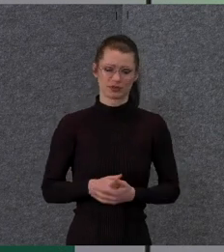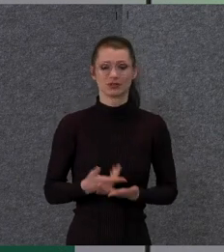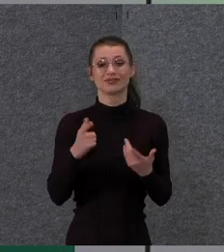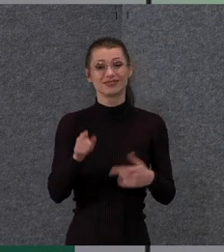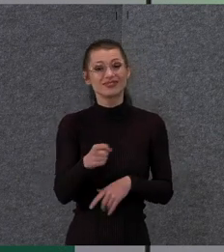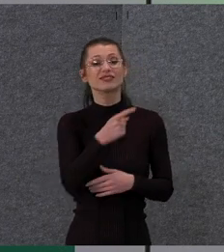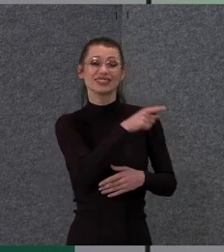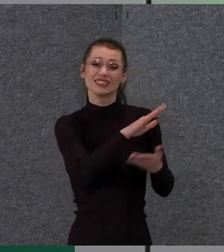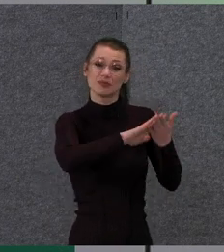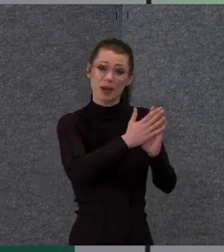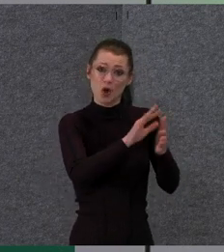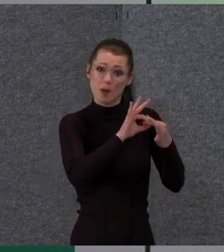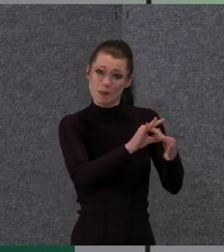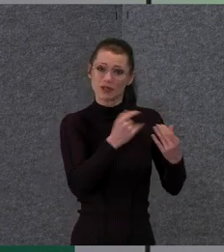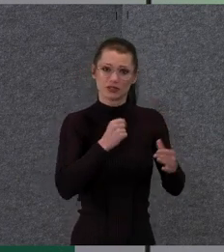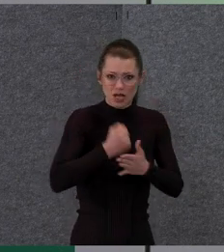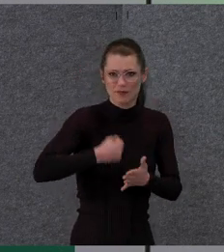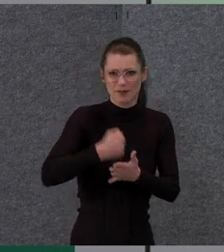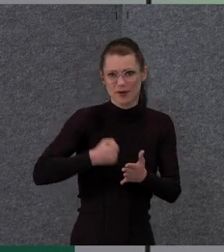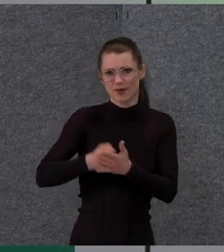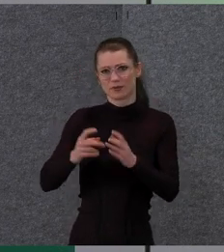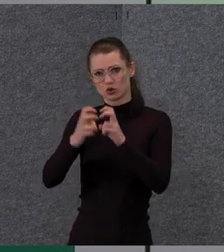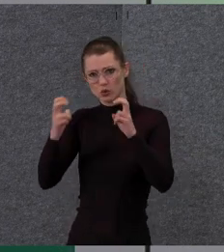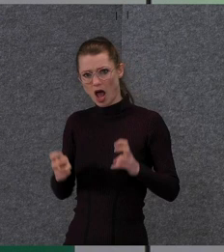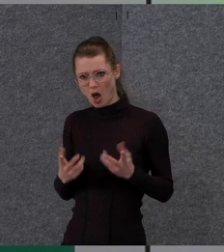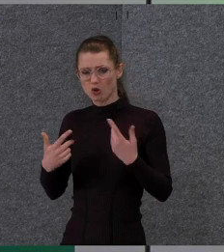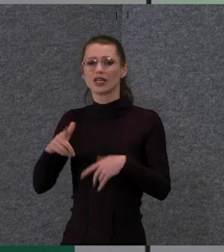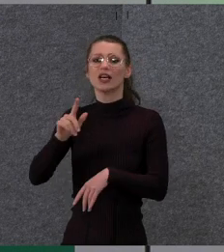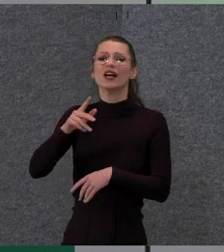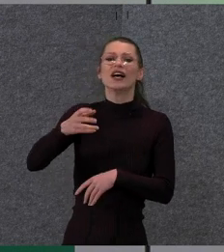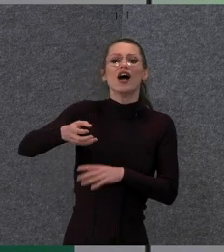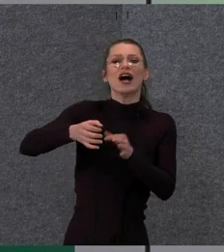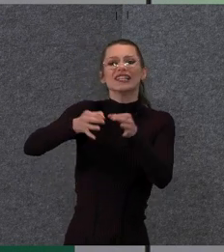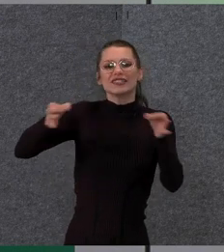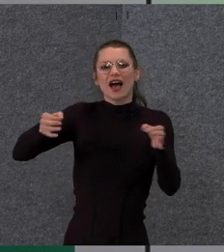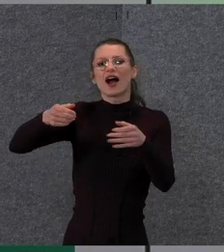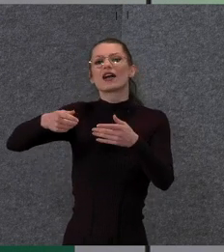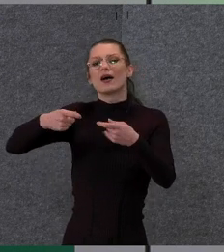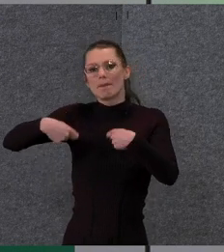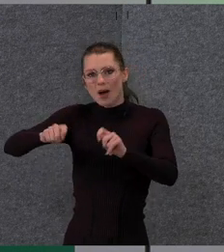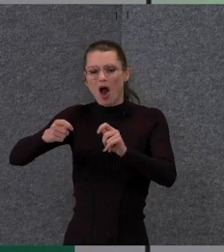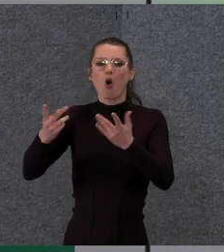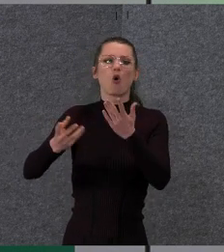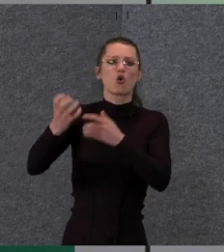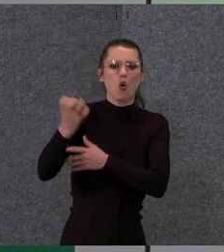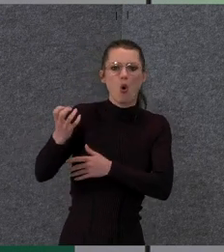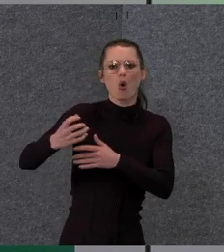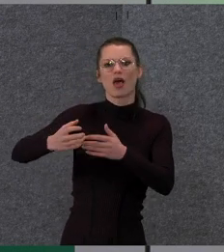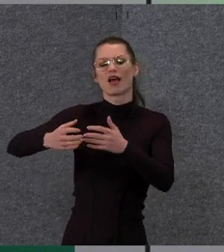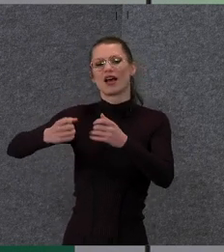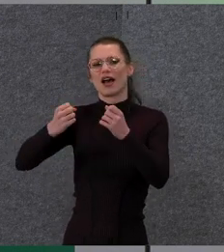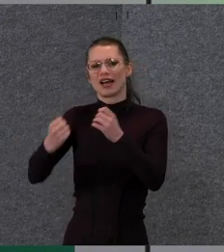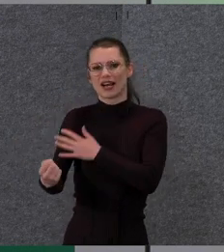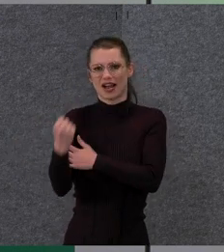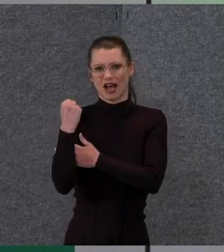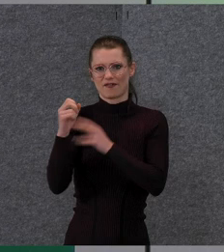dieses Versprechen habe ich gekämpft, in meinem Zuhause, gegen die Tagebaue, gegen die Kohlekraftwerke. Ich habe alles getan,